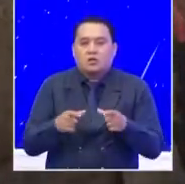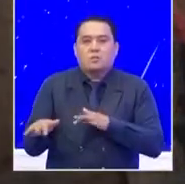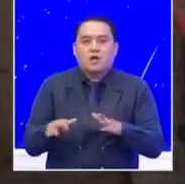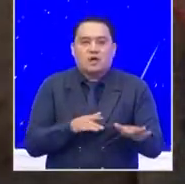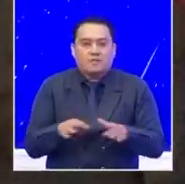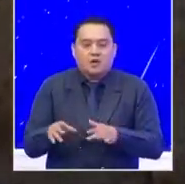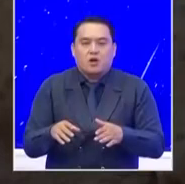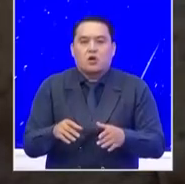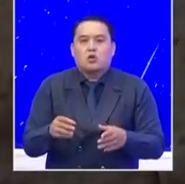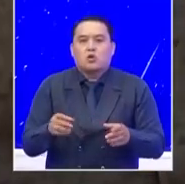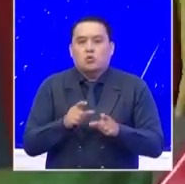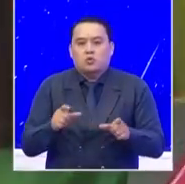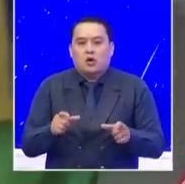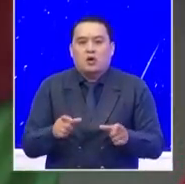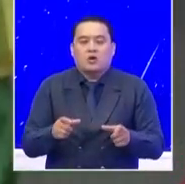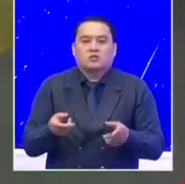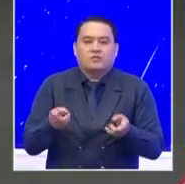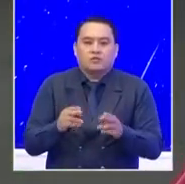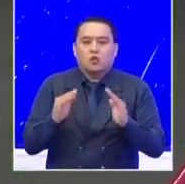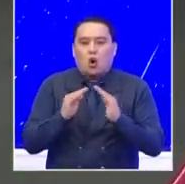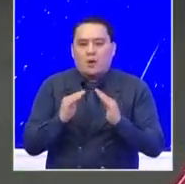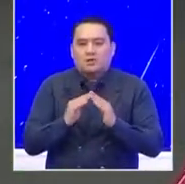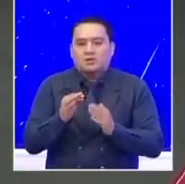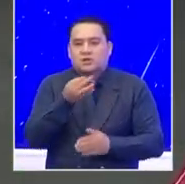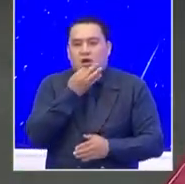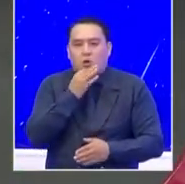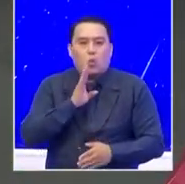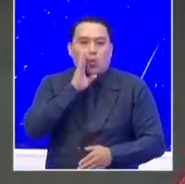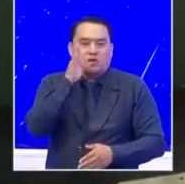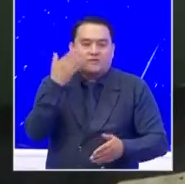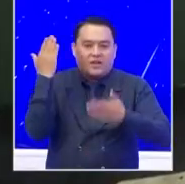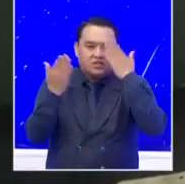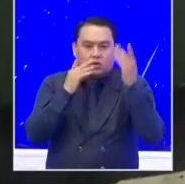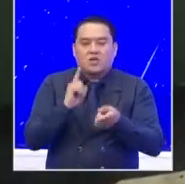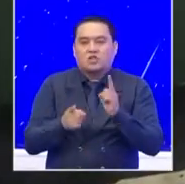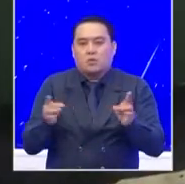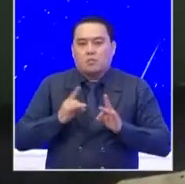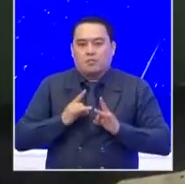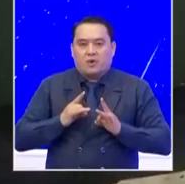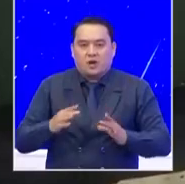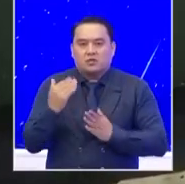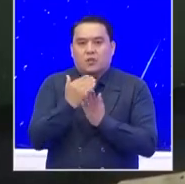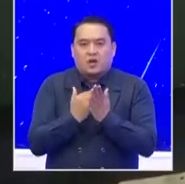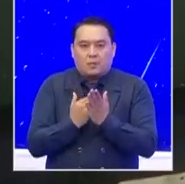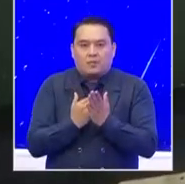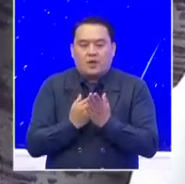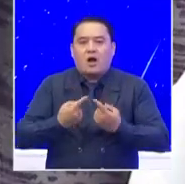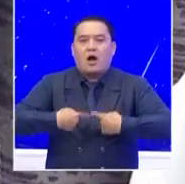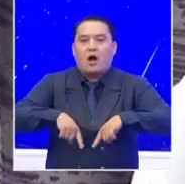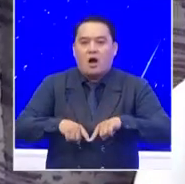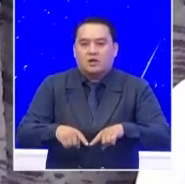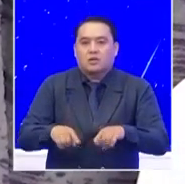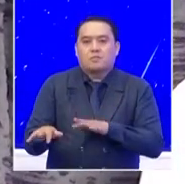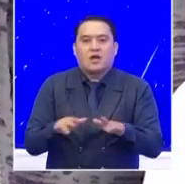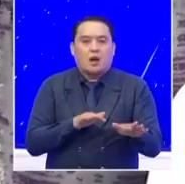мероприятия вынуждают ребятишек не покидать стен родного дома, но с раннего утра их ждала веселая, по-настоящему праздничная программа. Организаторы